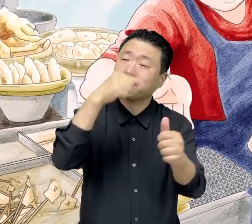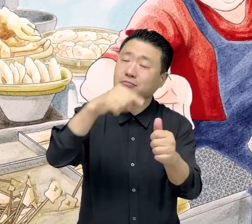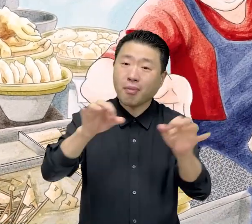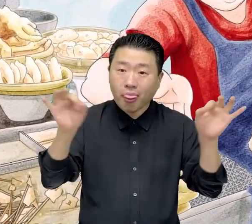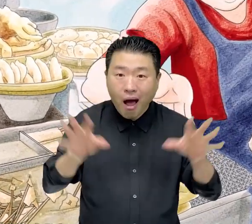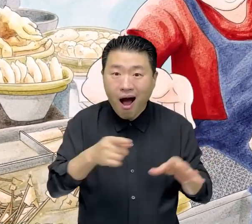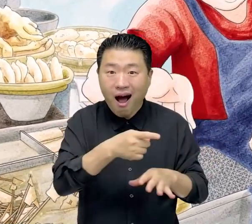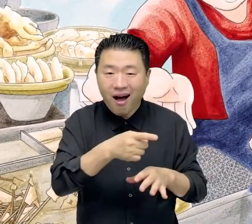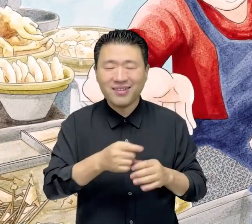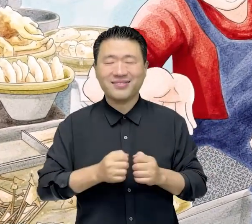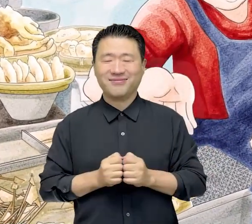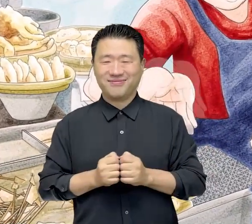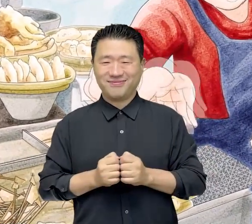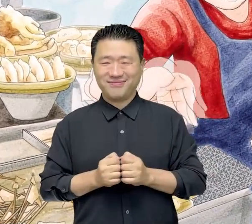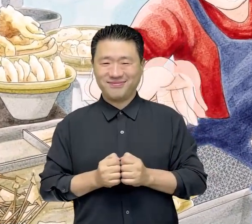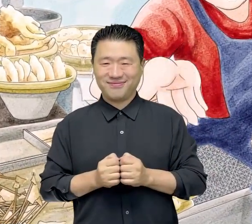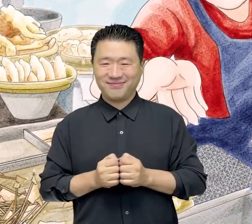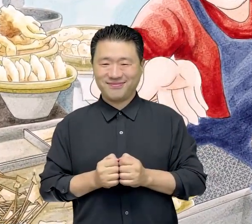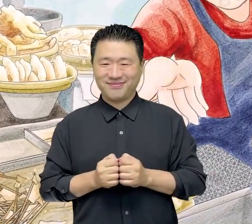실전으로 가르쳐 주셨다.